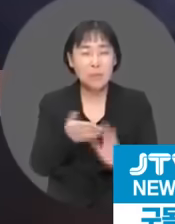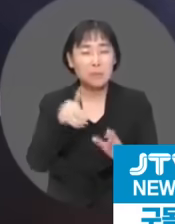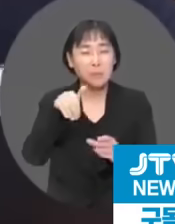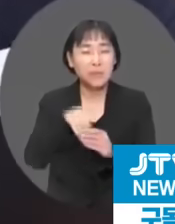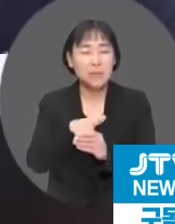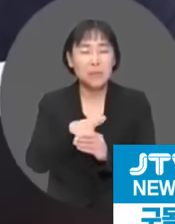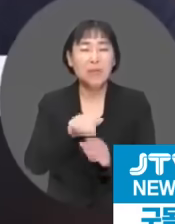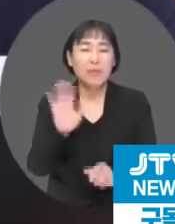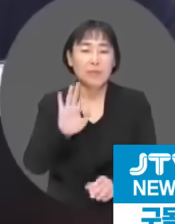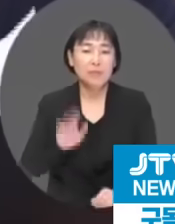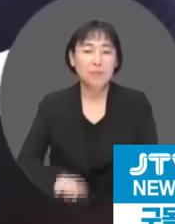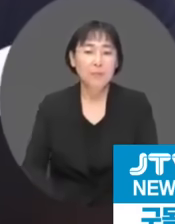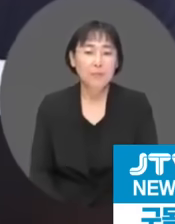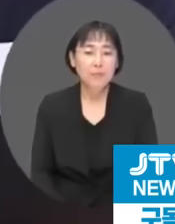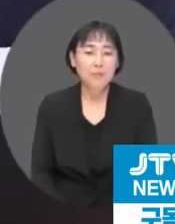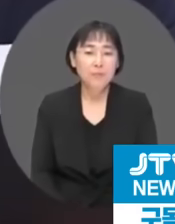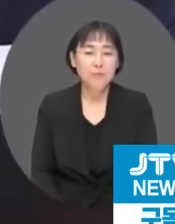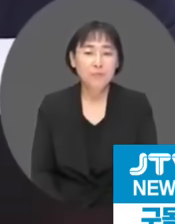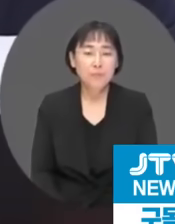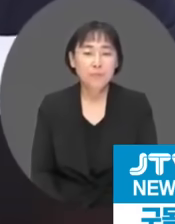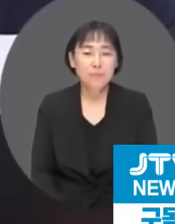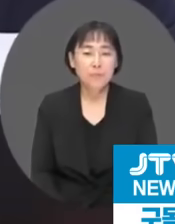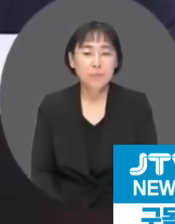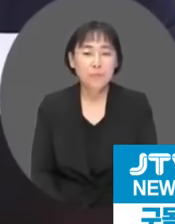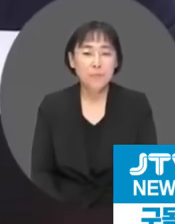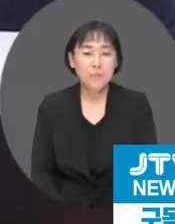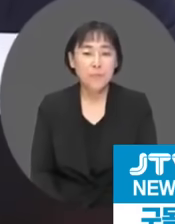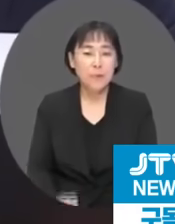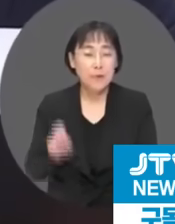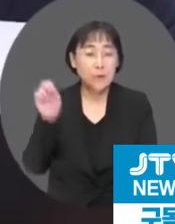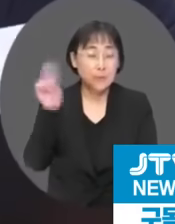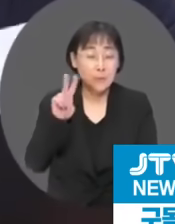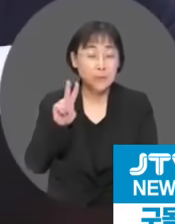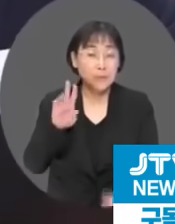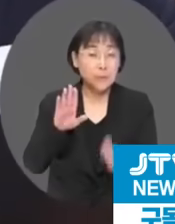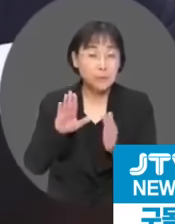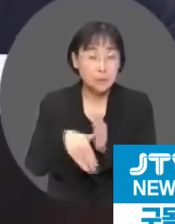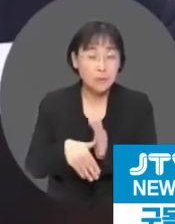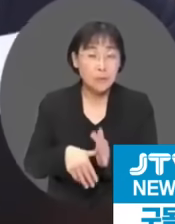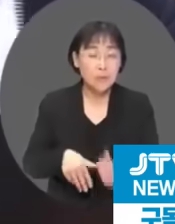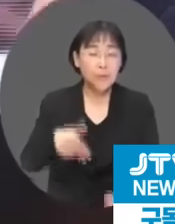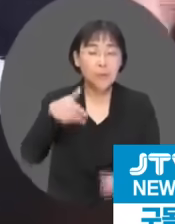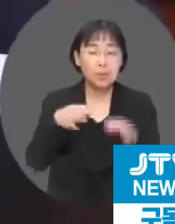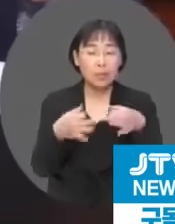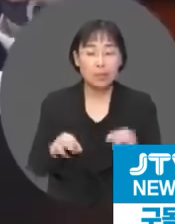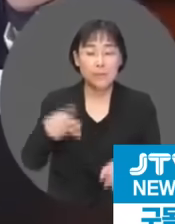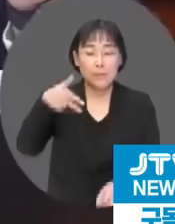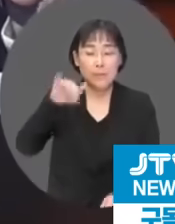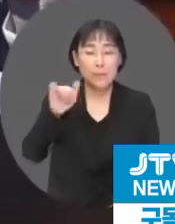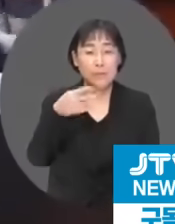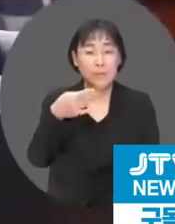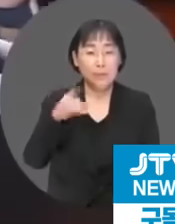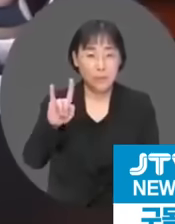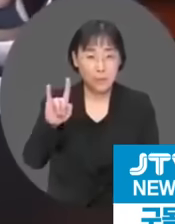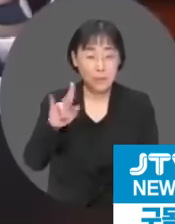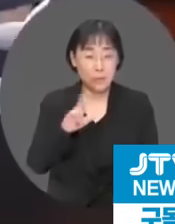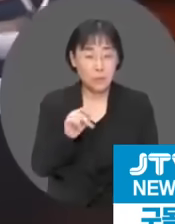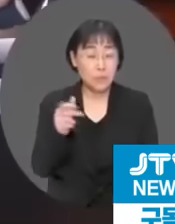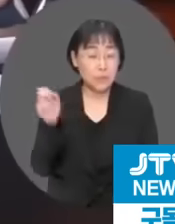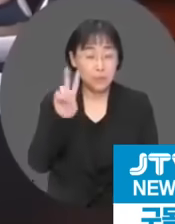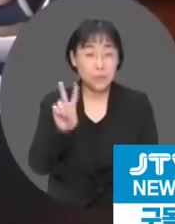날 원래는 단수 공천의 의견를 났다가 갑자기 김진태 후보가 18일 날 공관위에서 결정이 번복되는